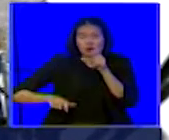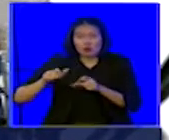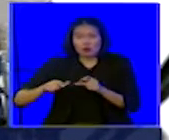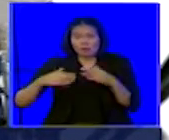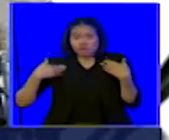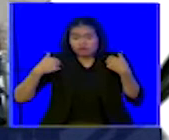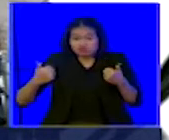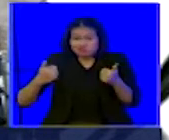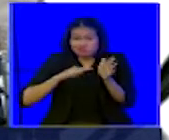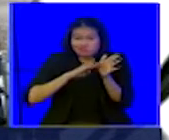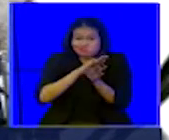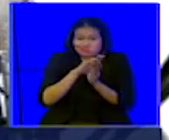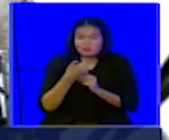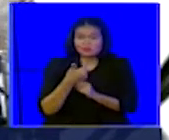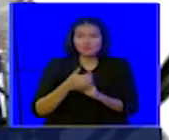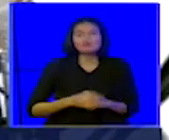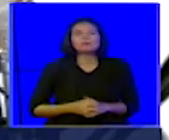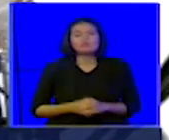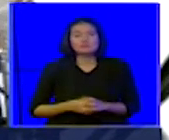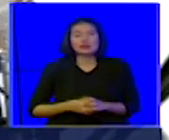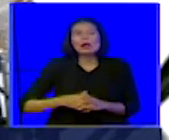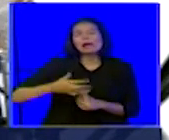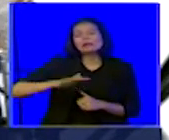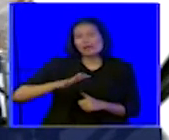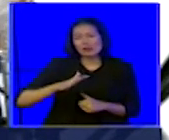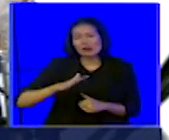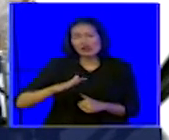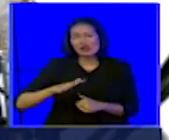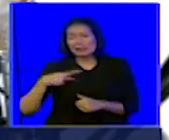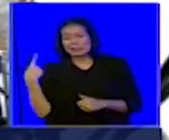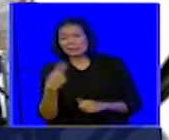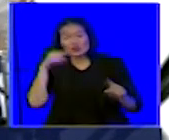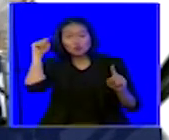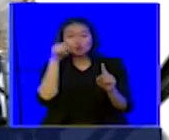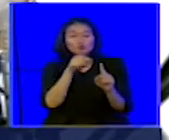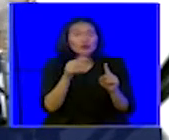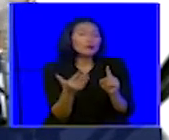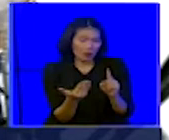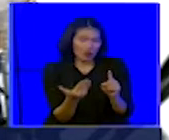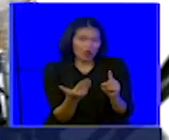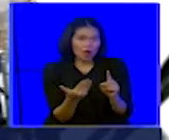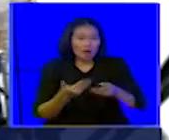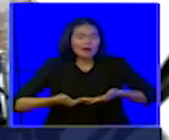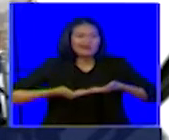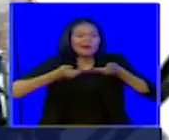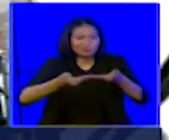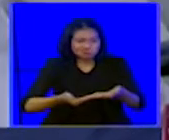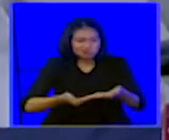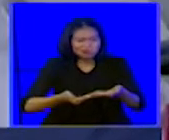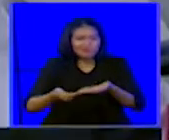di semua lokasi. Nah, kira-kira memang tujuan kami adalah untuk memberikan layanan yang